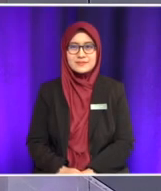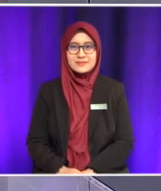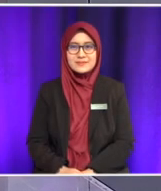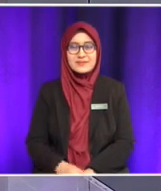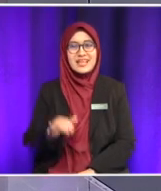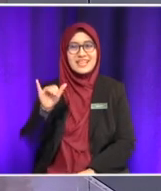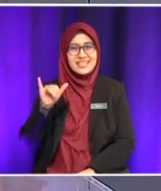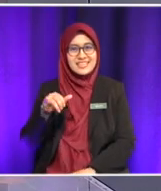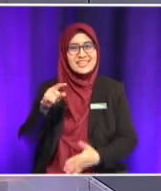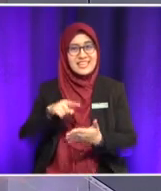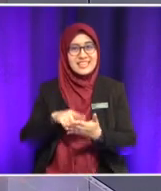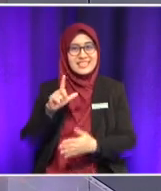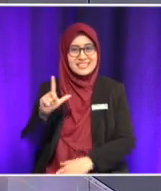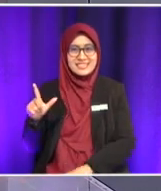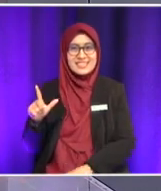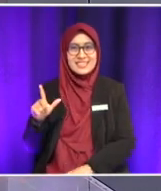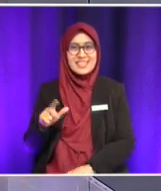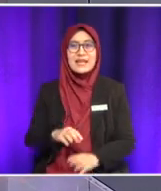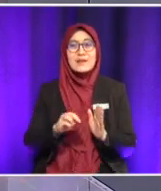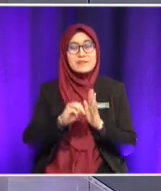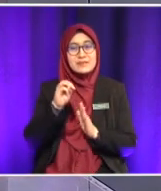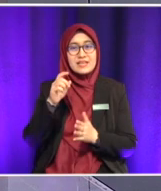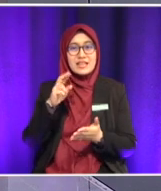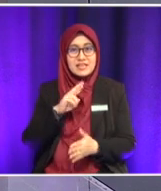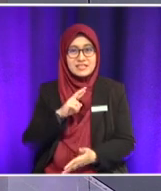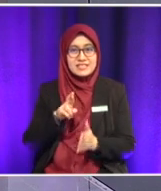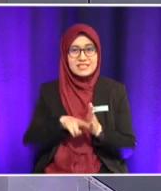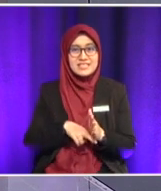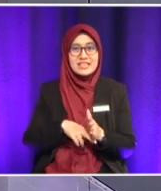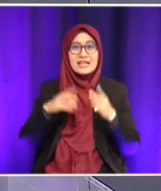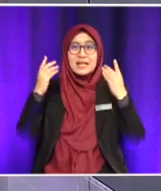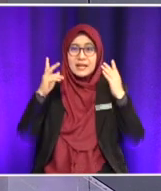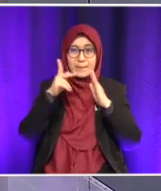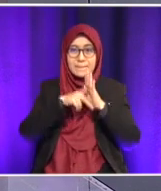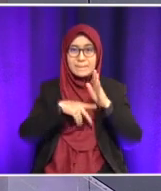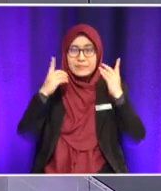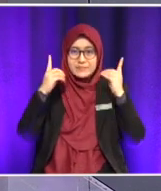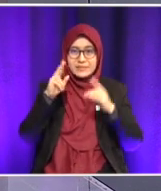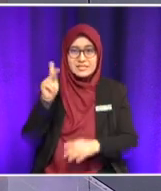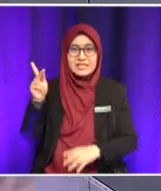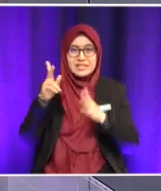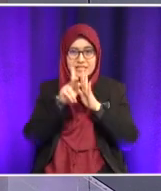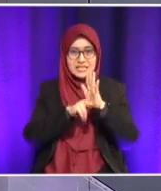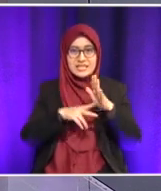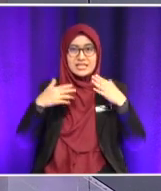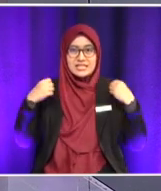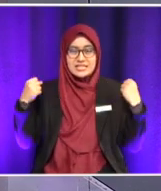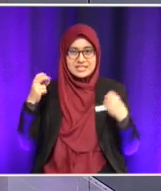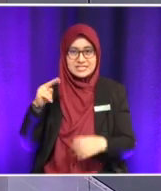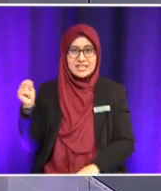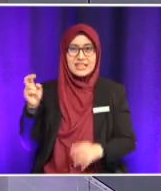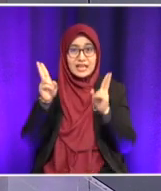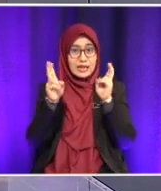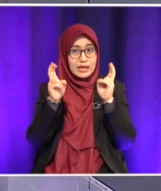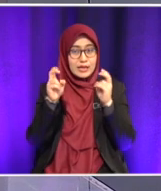inilah slot menengah rendah untuk mata pelajaran pendidikan kesehatan tingkatan 2 bersama dengan topik kita